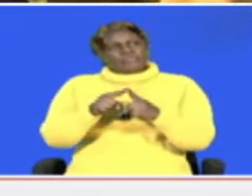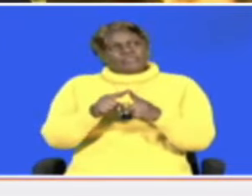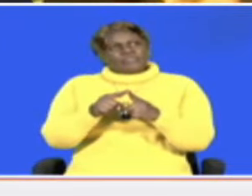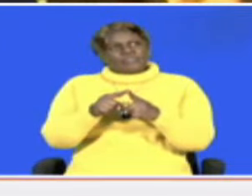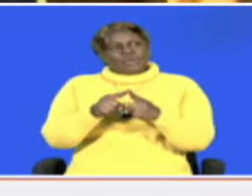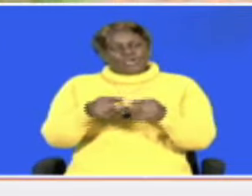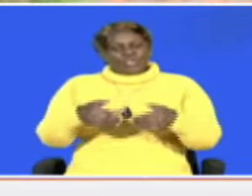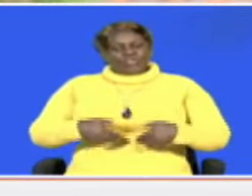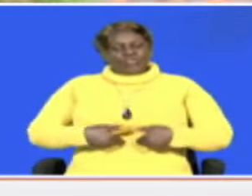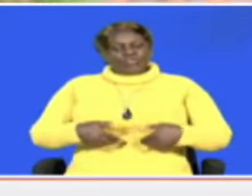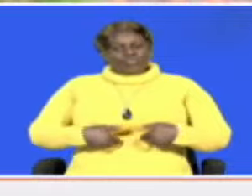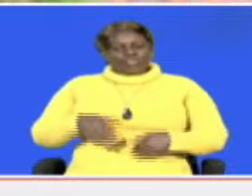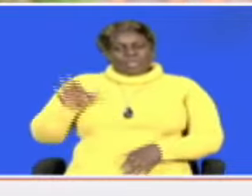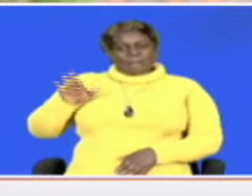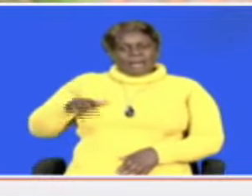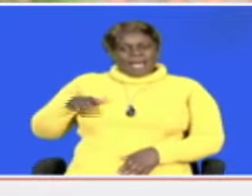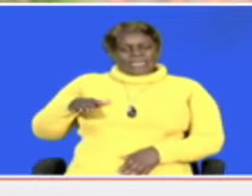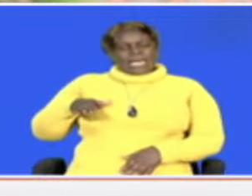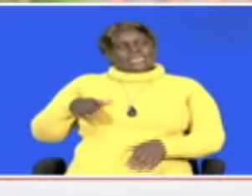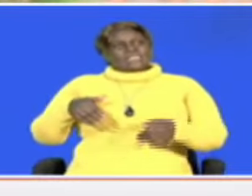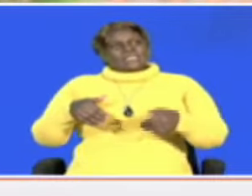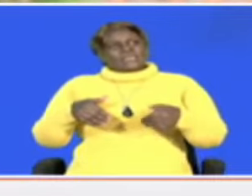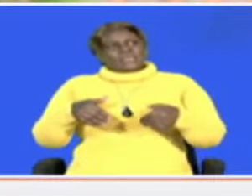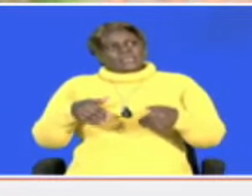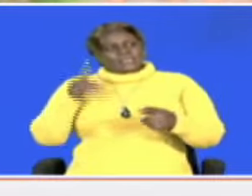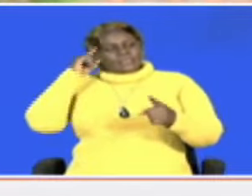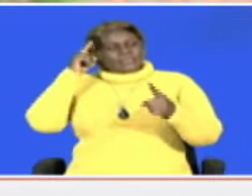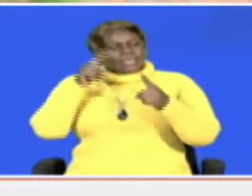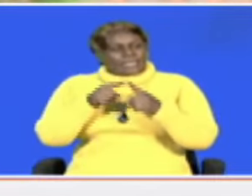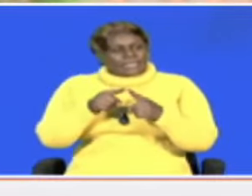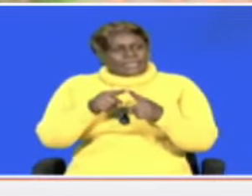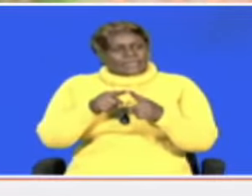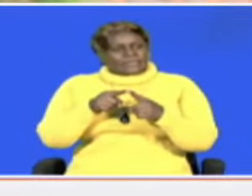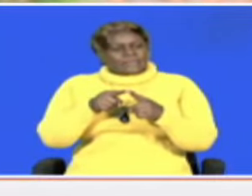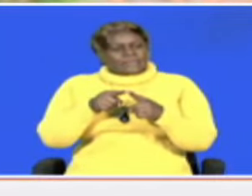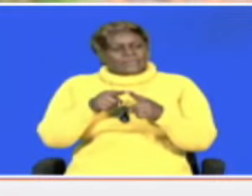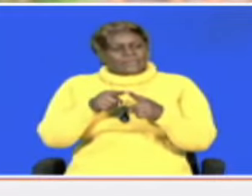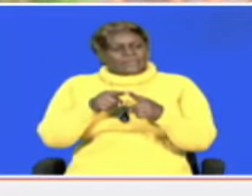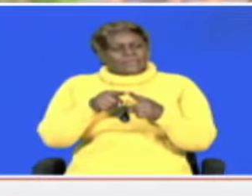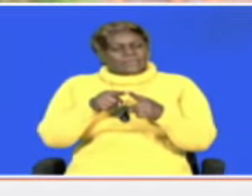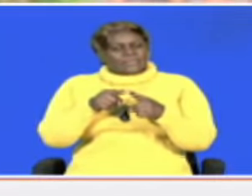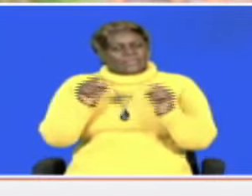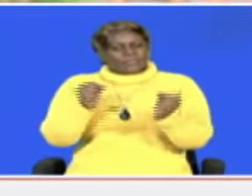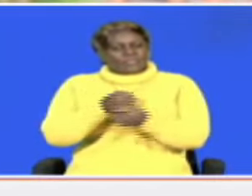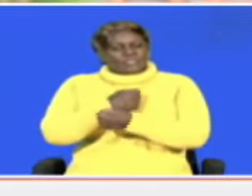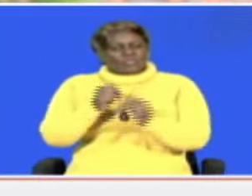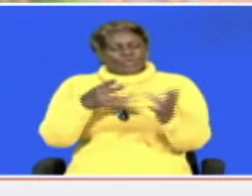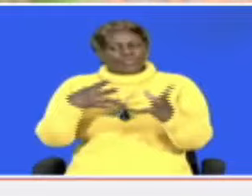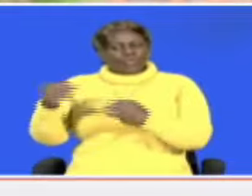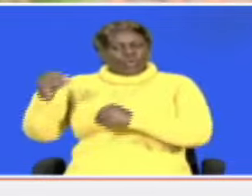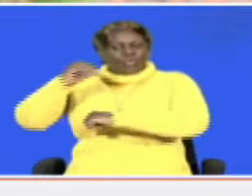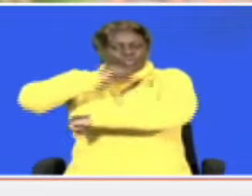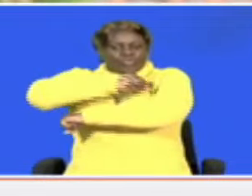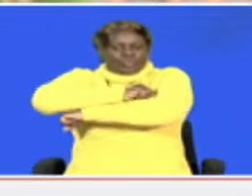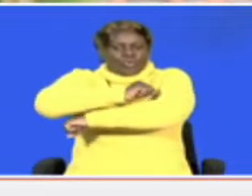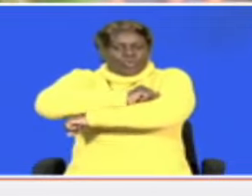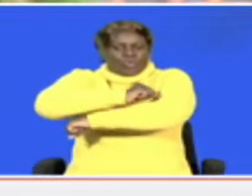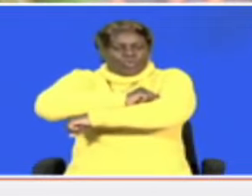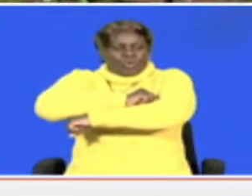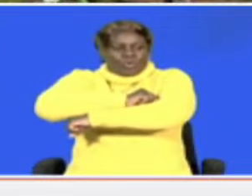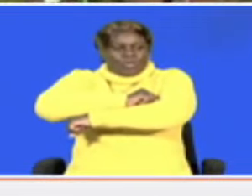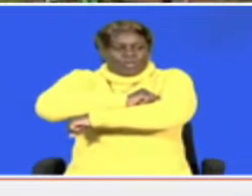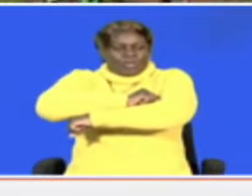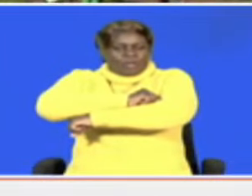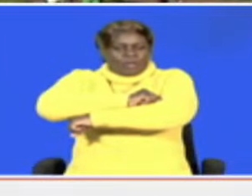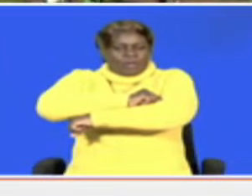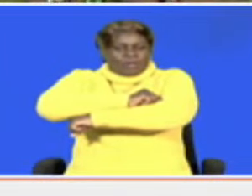those adolescent mothers. We are targeting those who are unable to go to school, orphans.